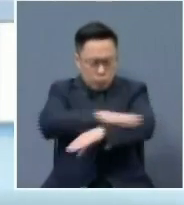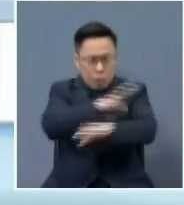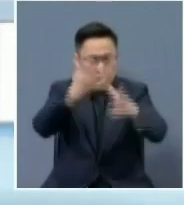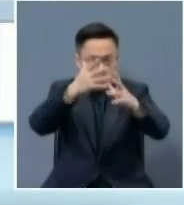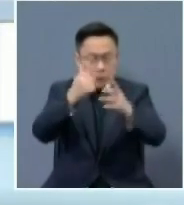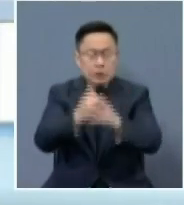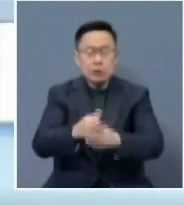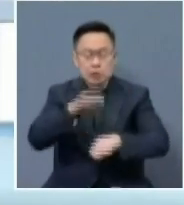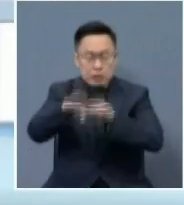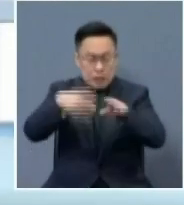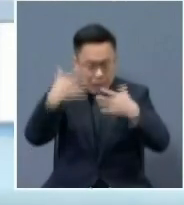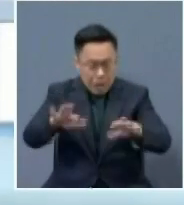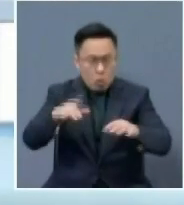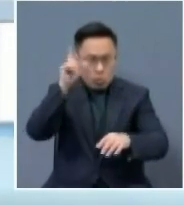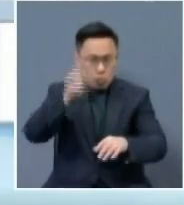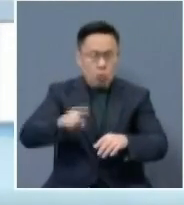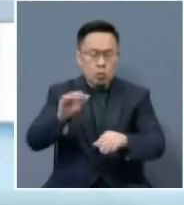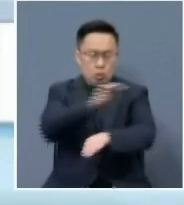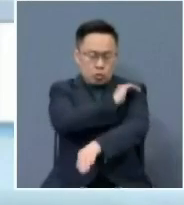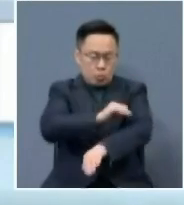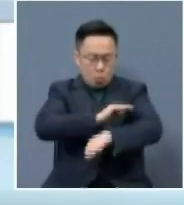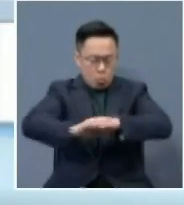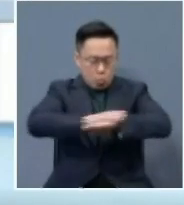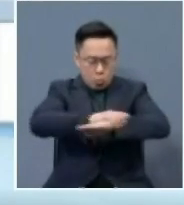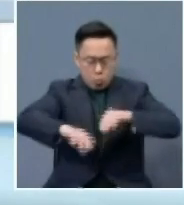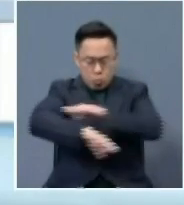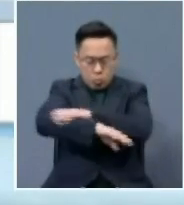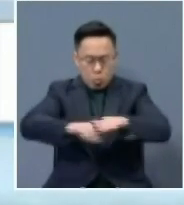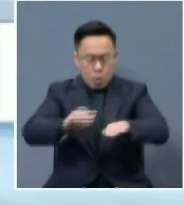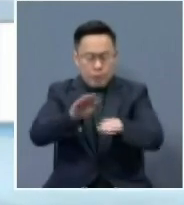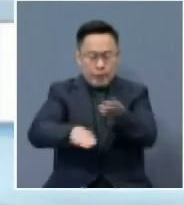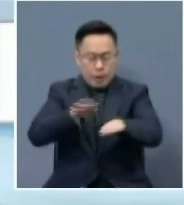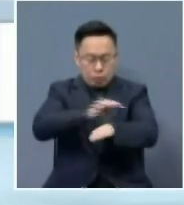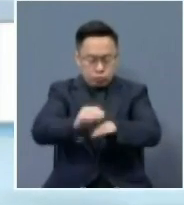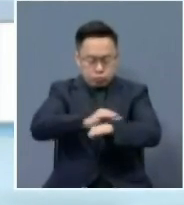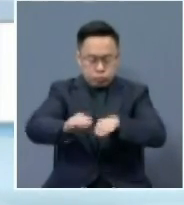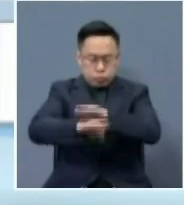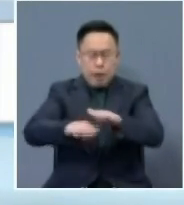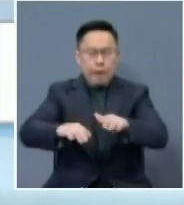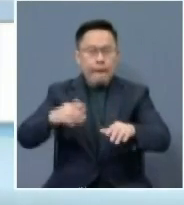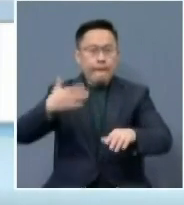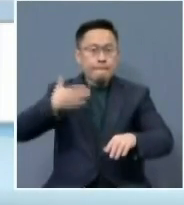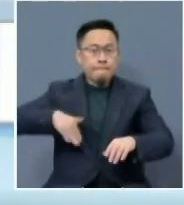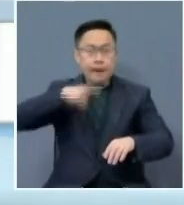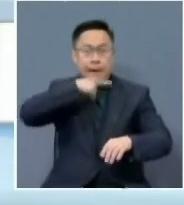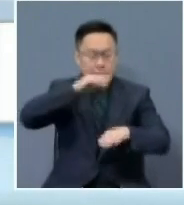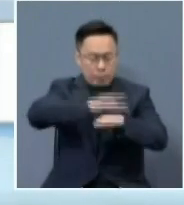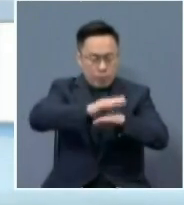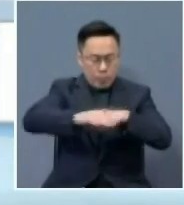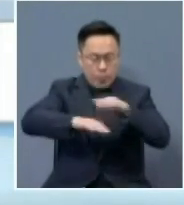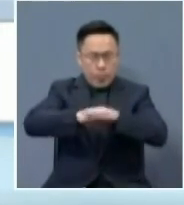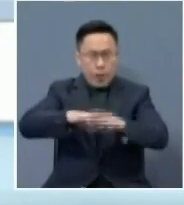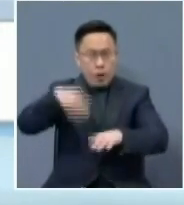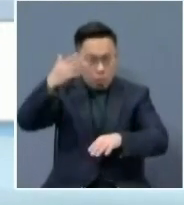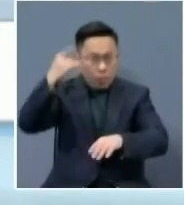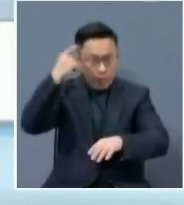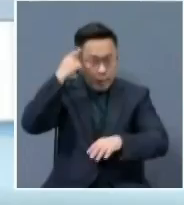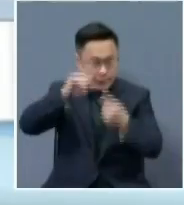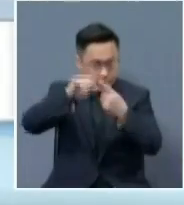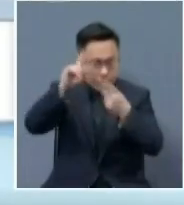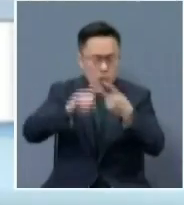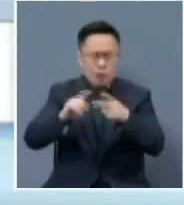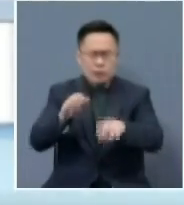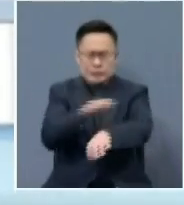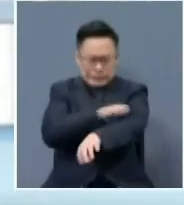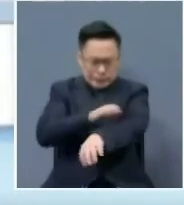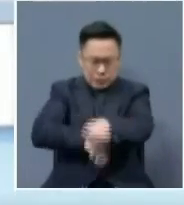ค่ะให้ล้างด้วยน้ำสบู่แล้วก็เช็ดให้แห้งซับให้แห้งกันด้วยนอกจากนี้เองค่ะหากมีอาการผื่นคันแล้วเนี่ยต้องทา